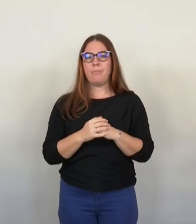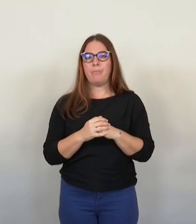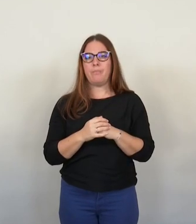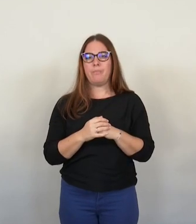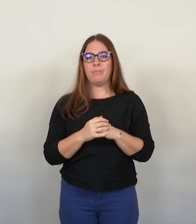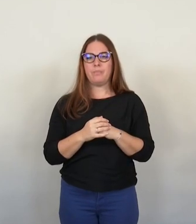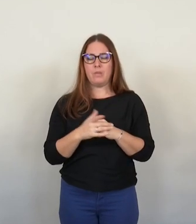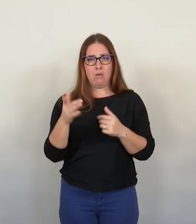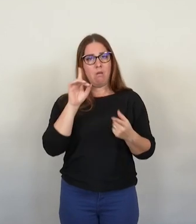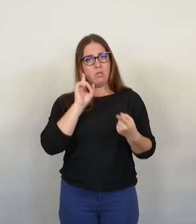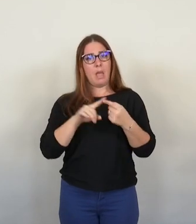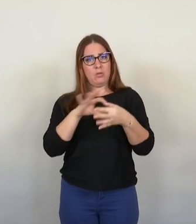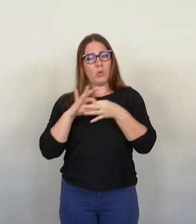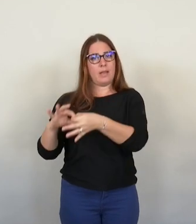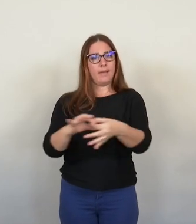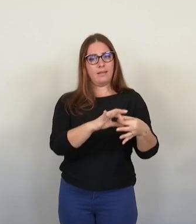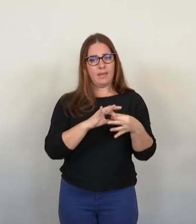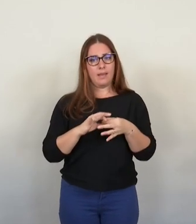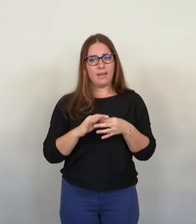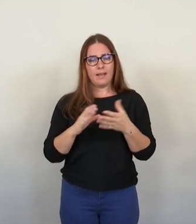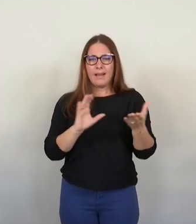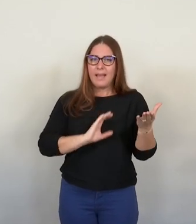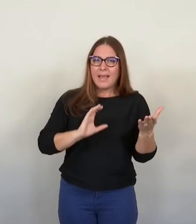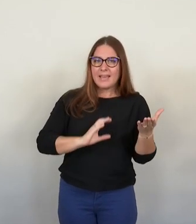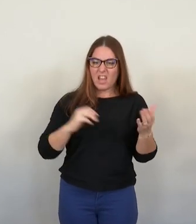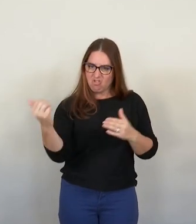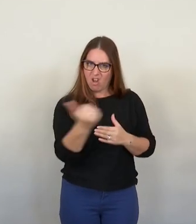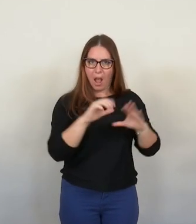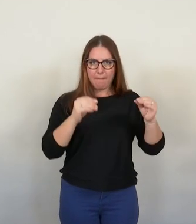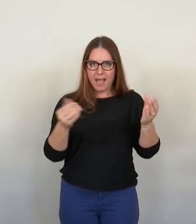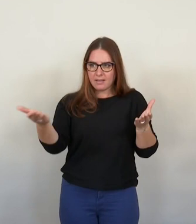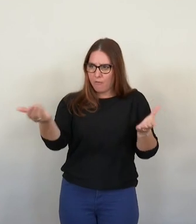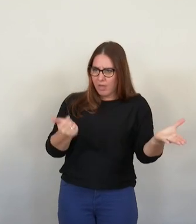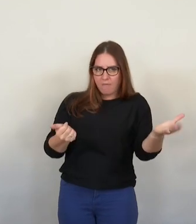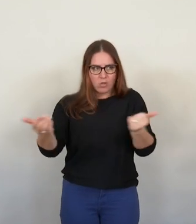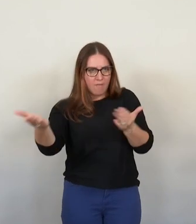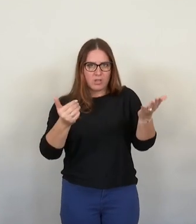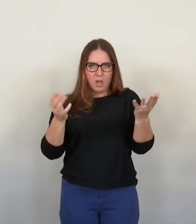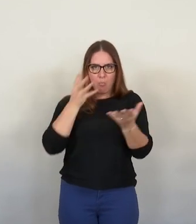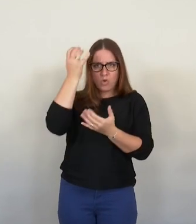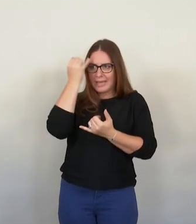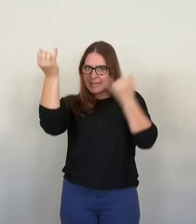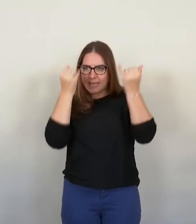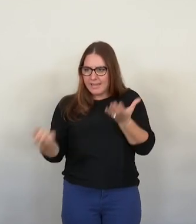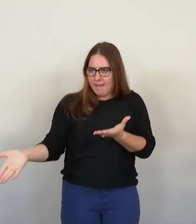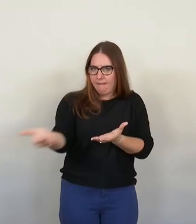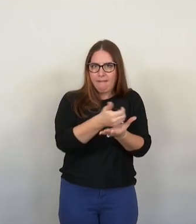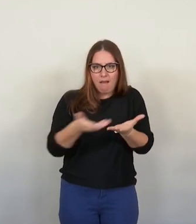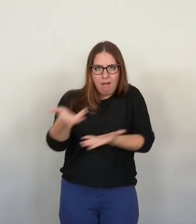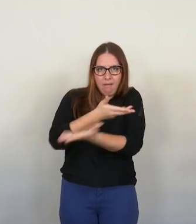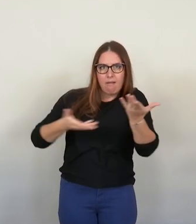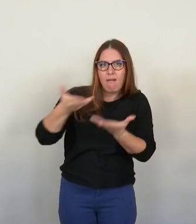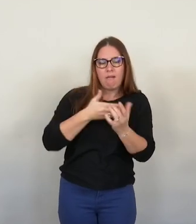là en matière solidarité c'est de de laisser la place aux uns et aux autres pour améliorer ce projet et et faire en sorte que chaque citoyen